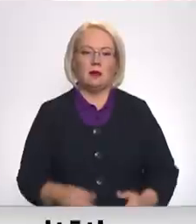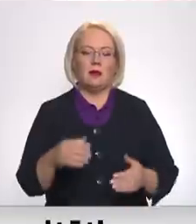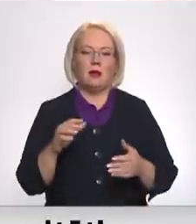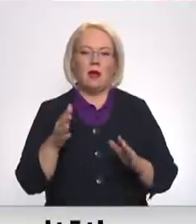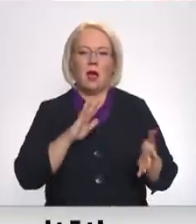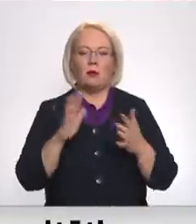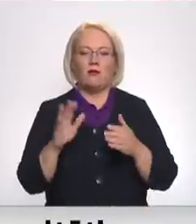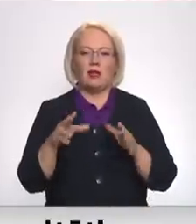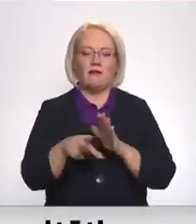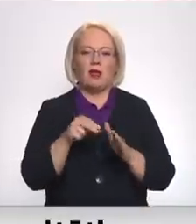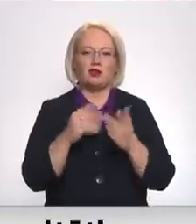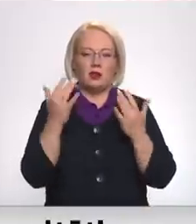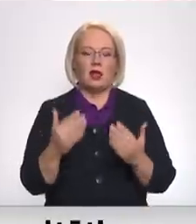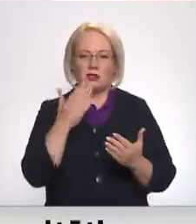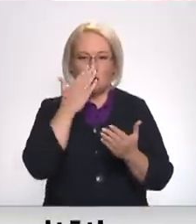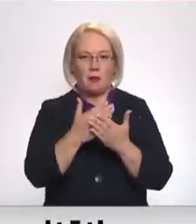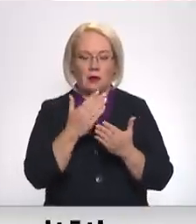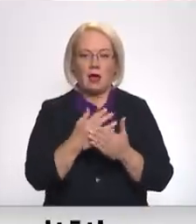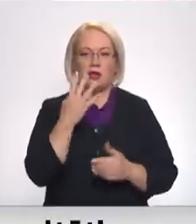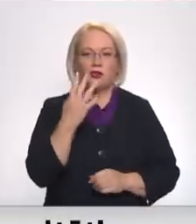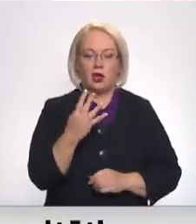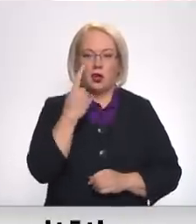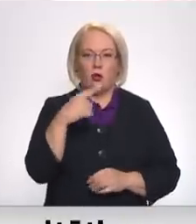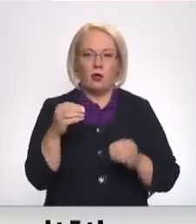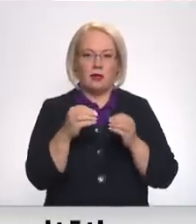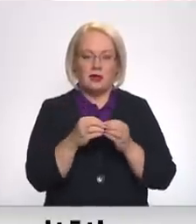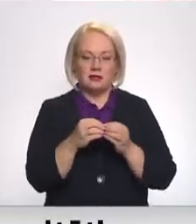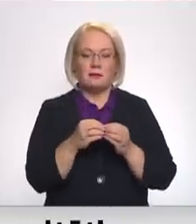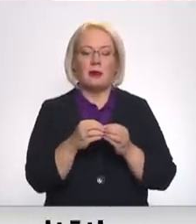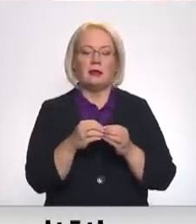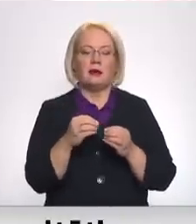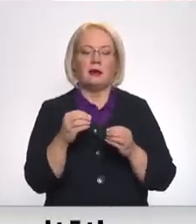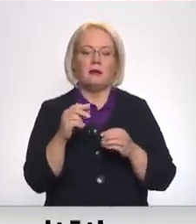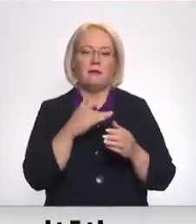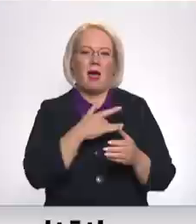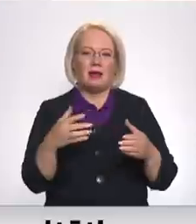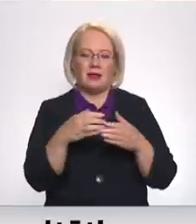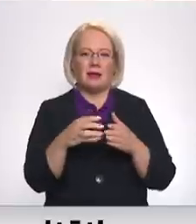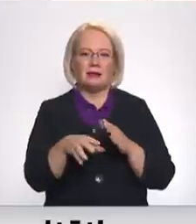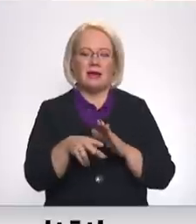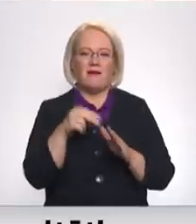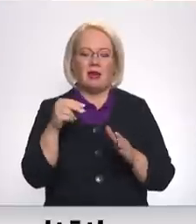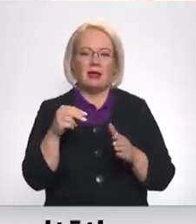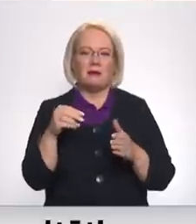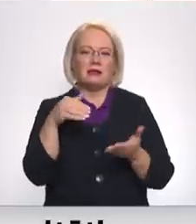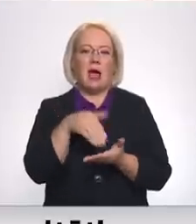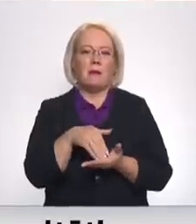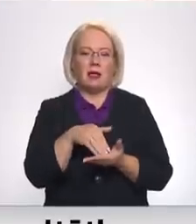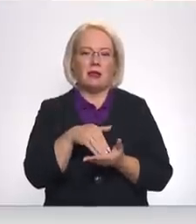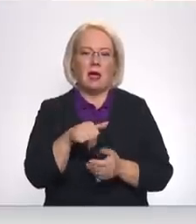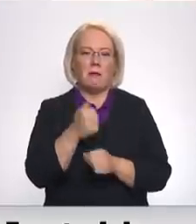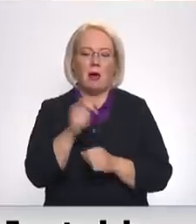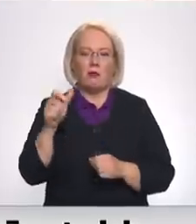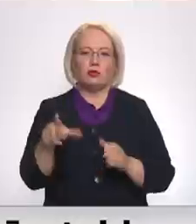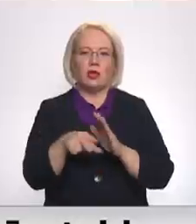Provizoriskie vēlēšanu rezultāti liecina, ka 4 no 10 14. Saeimā ievēlētajiem partijas stabilitātei pārstāvjiem būs